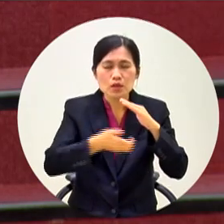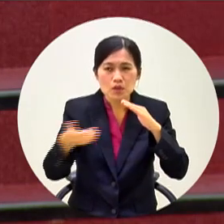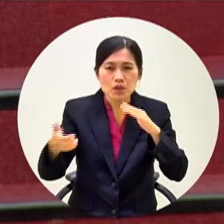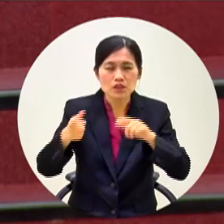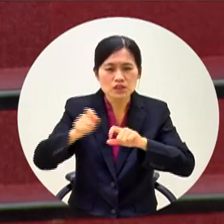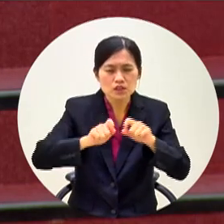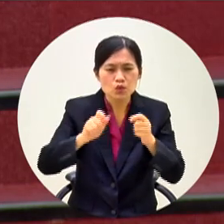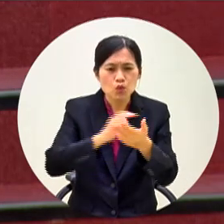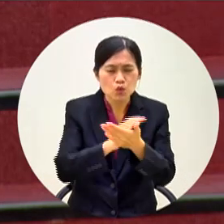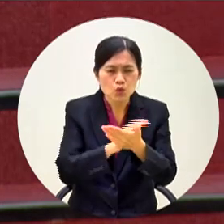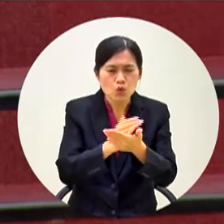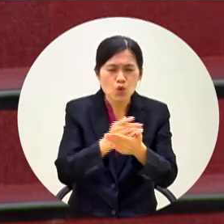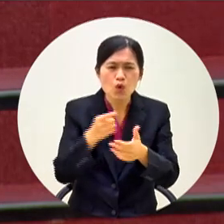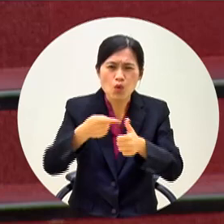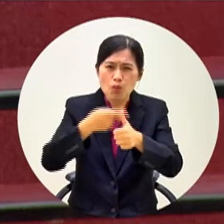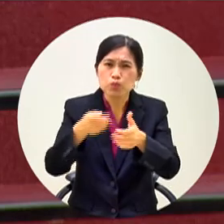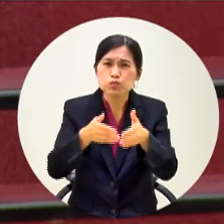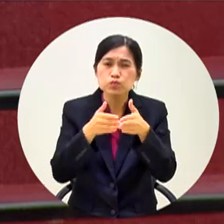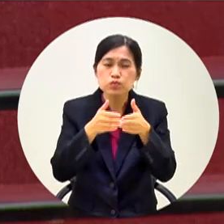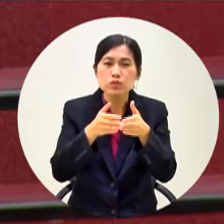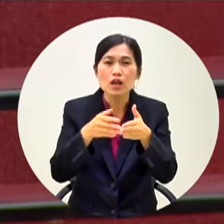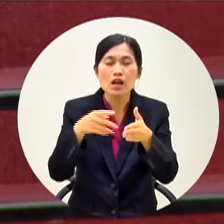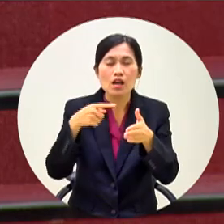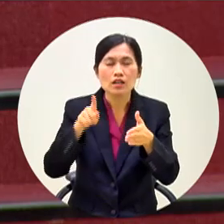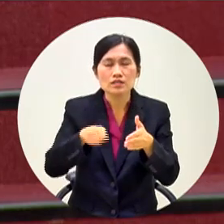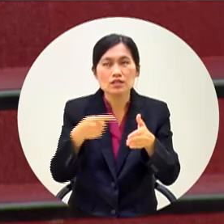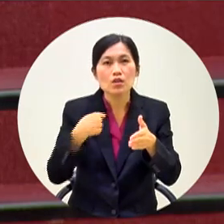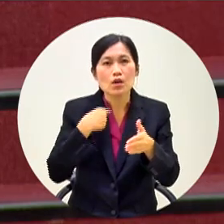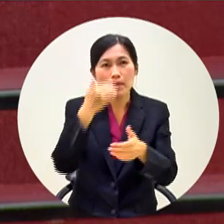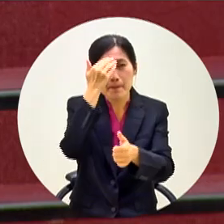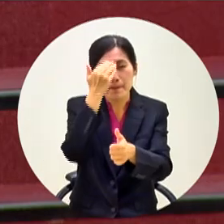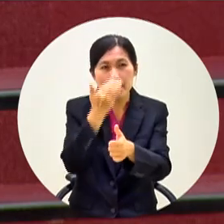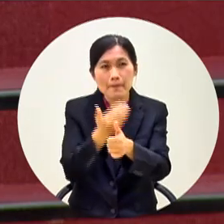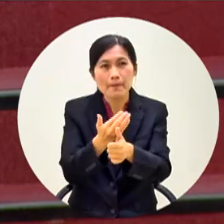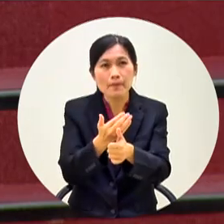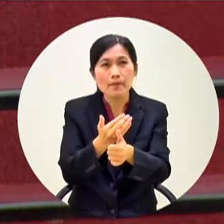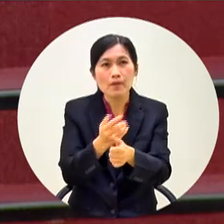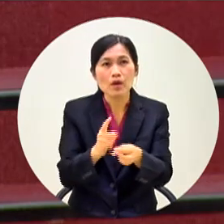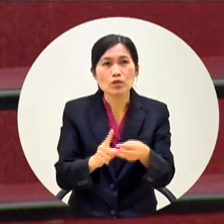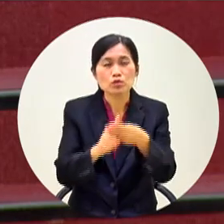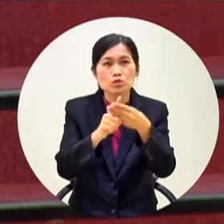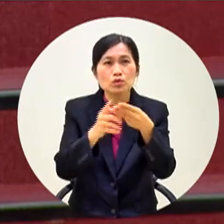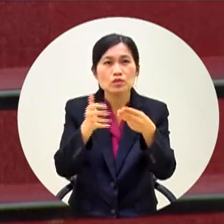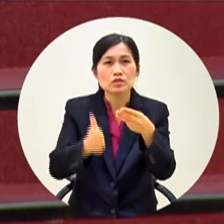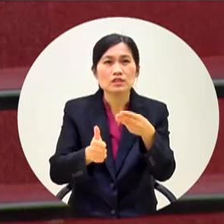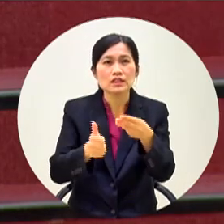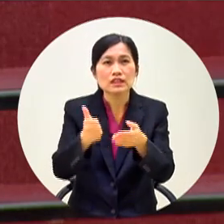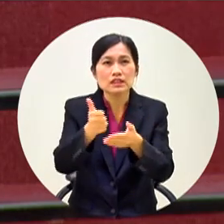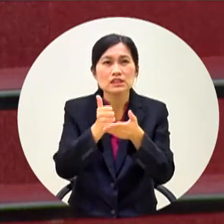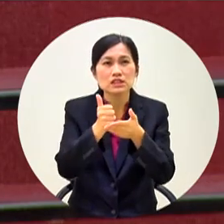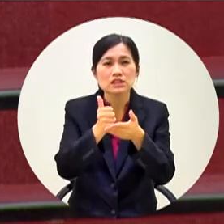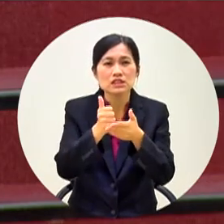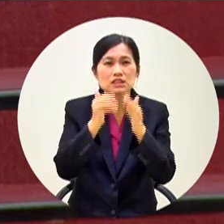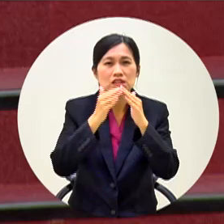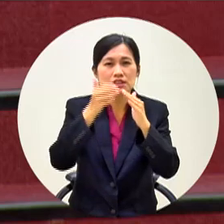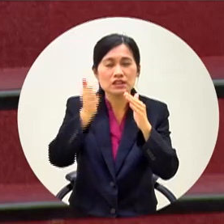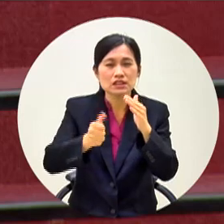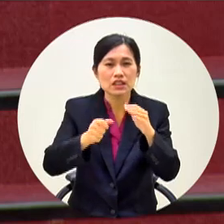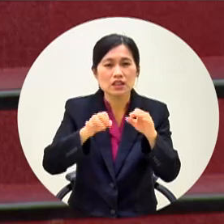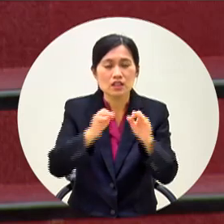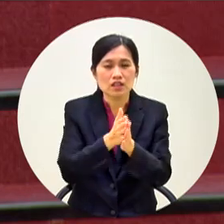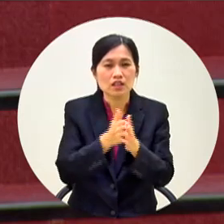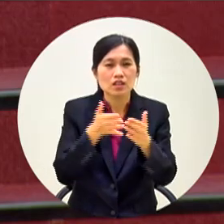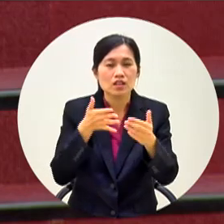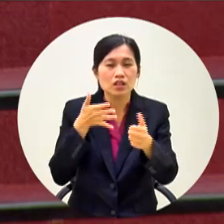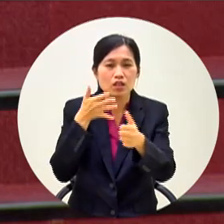了很久哈。那接下来我是拜托主席哈，因为后面有11个问题，是不是请市长可以即问即答？ 好，